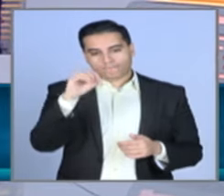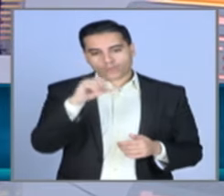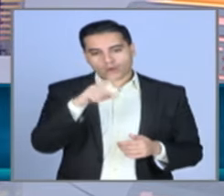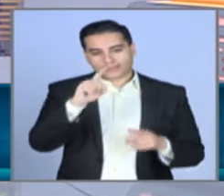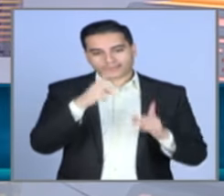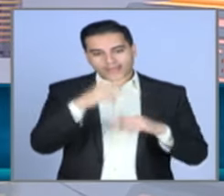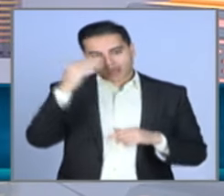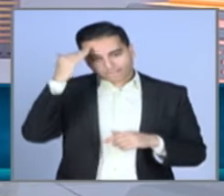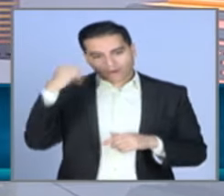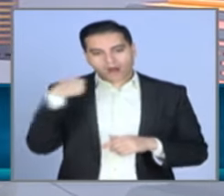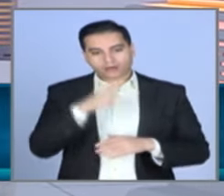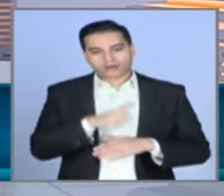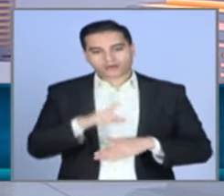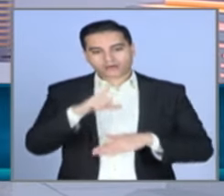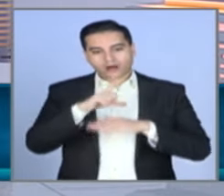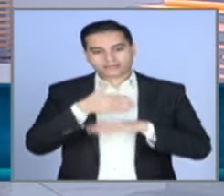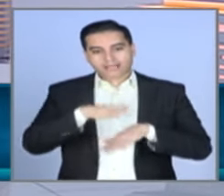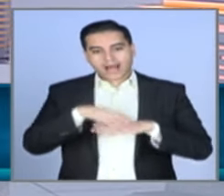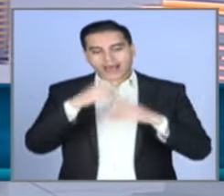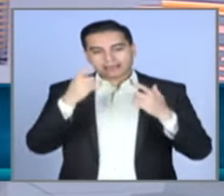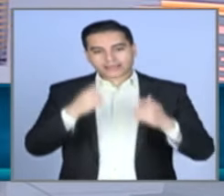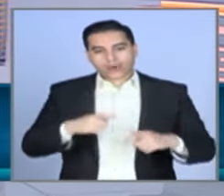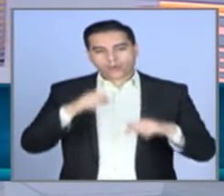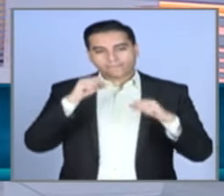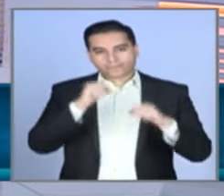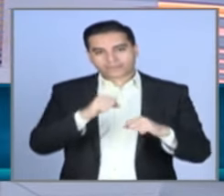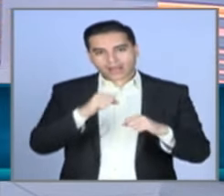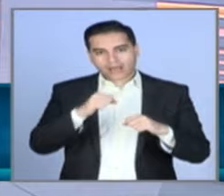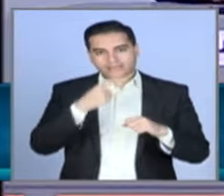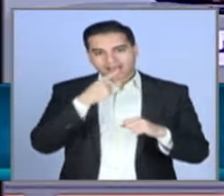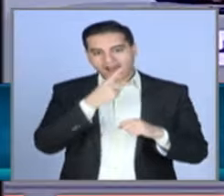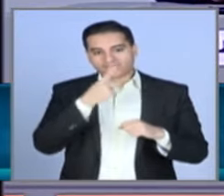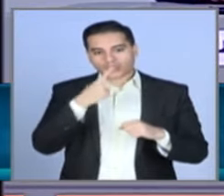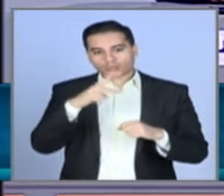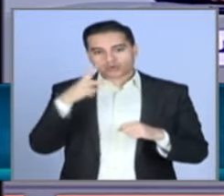هي؟ اتولت المنصب في 2022